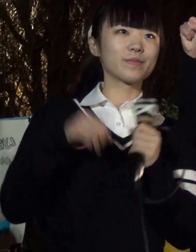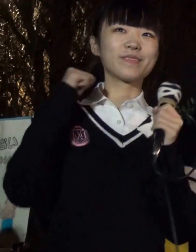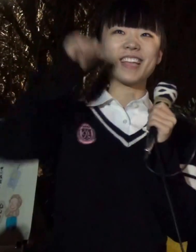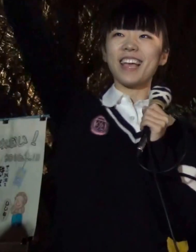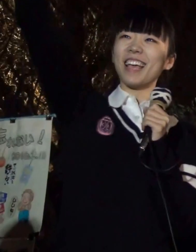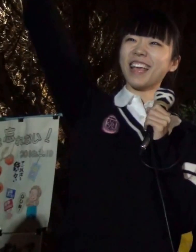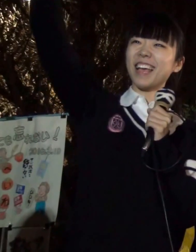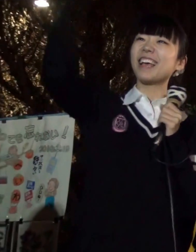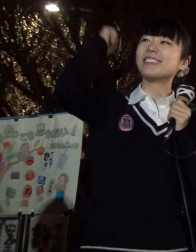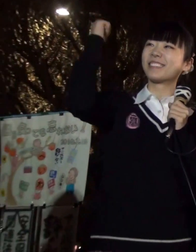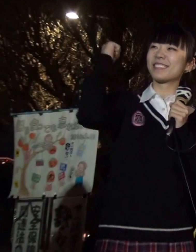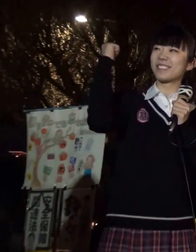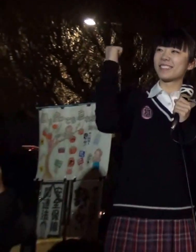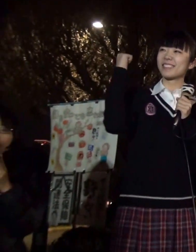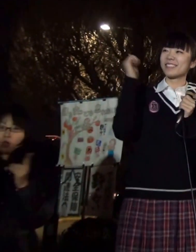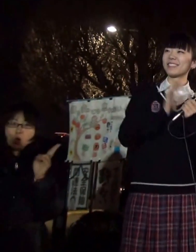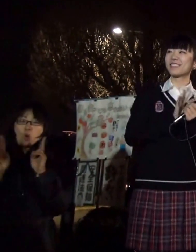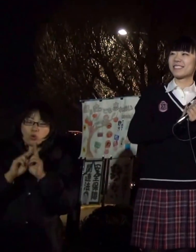う。